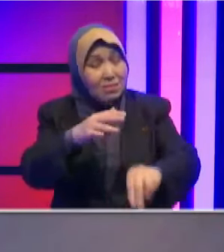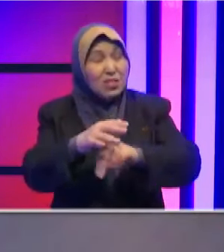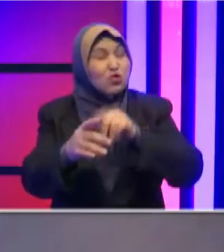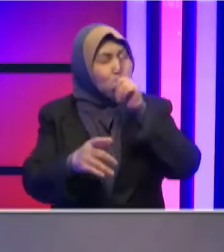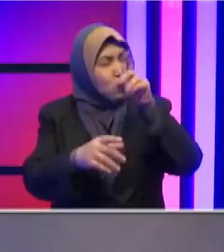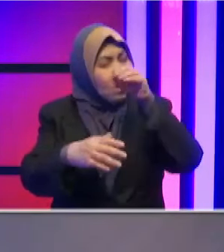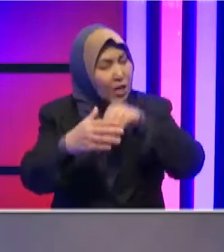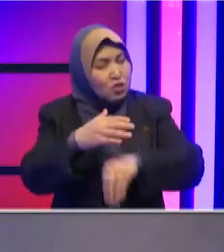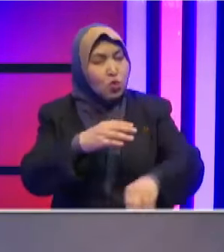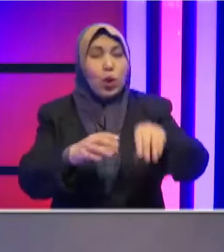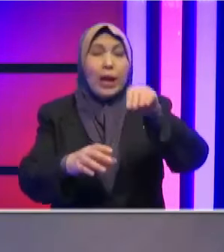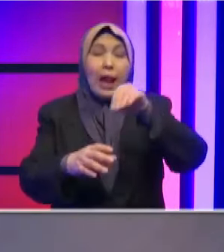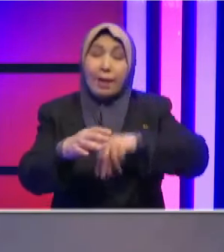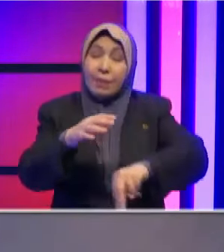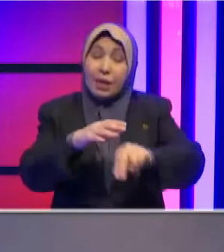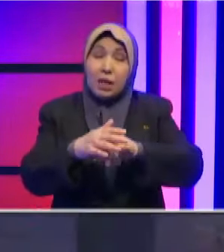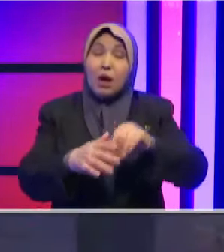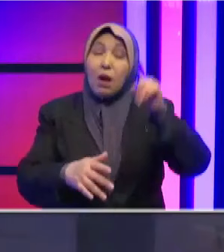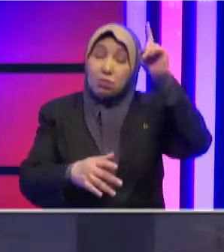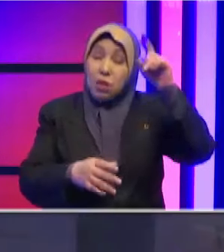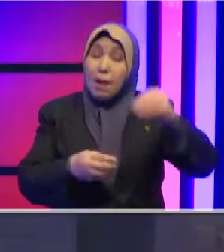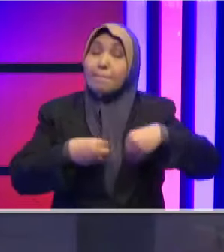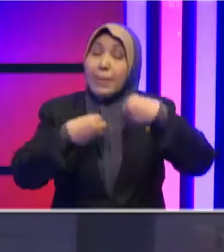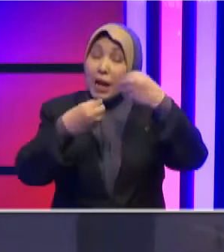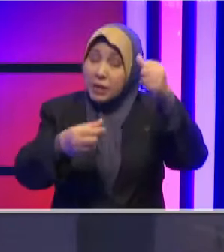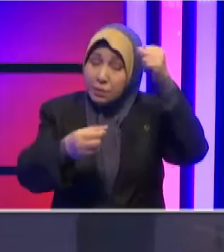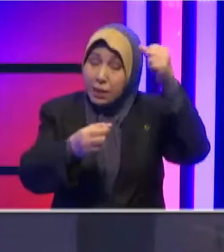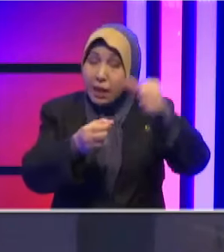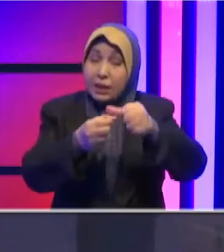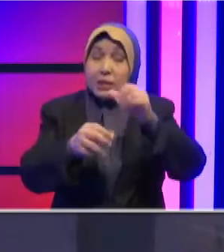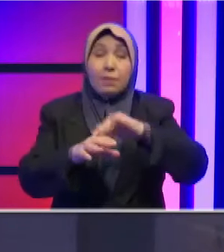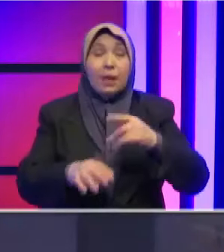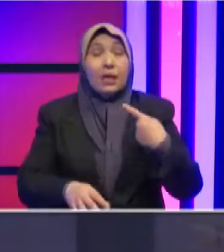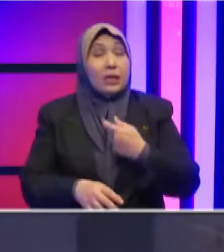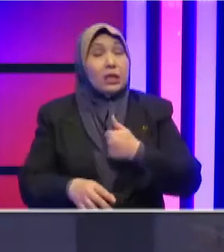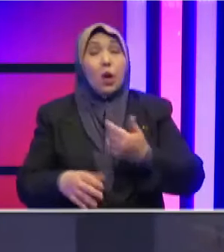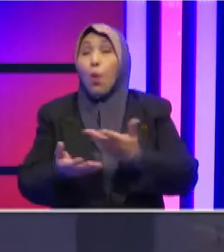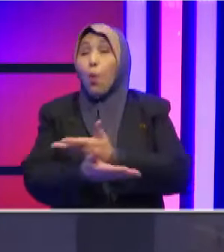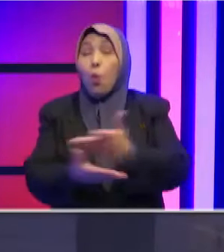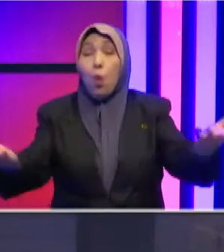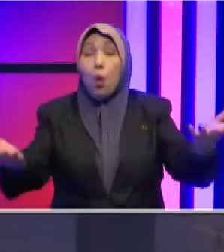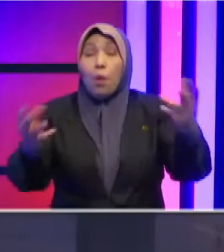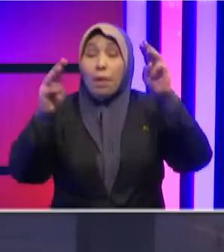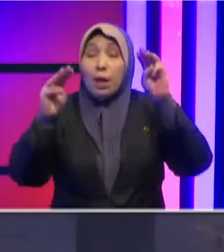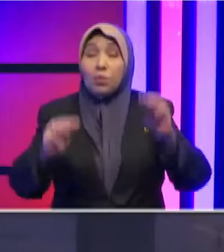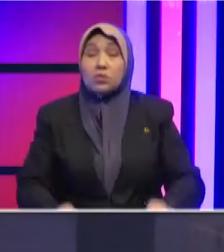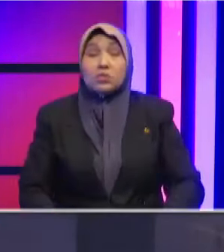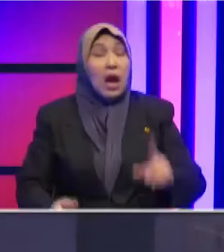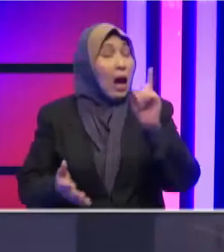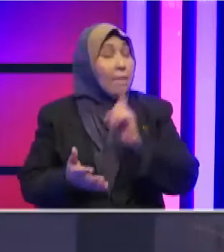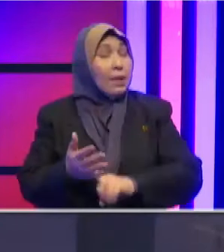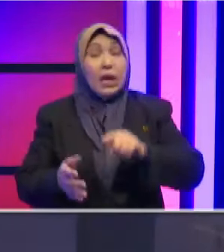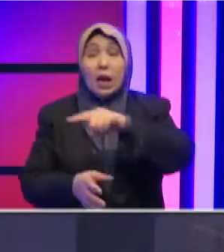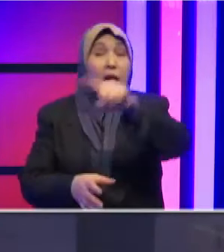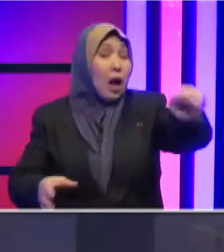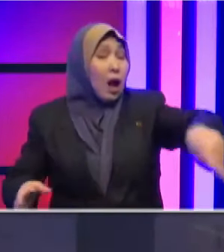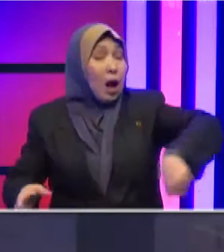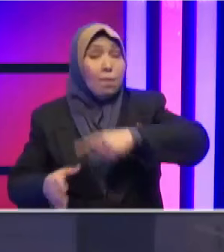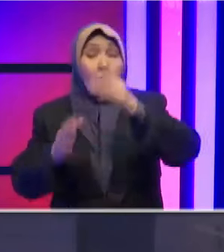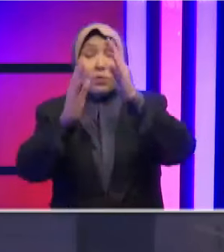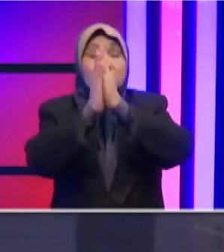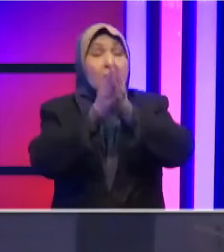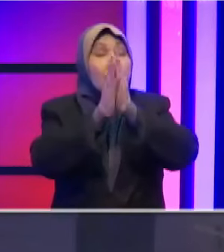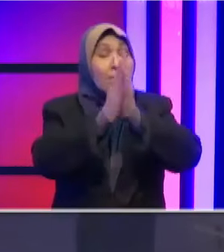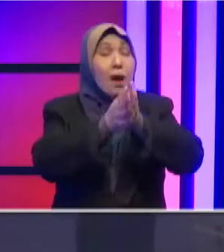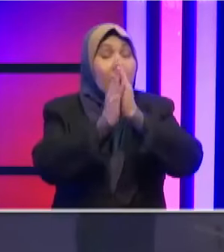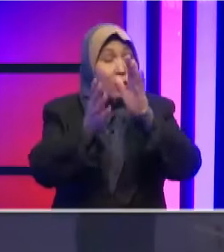Allah Subhanahu Wa Ta'ala memberikan peringatan kepada kita wahai manusia Apapun yang kamu sembah dan yang